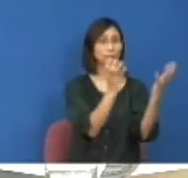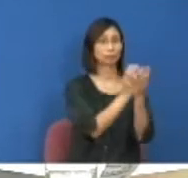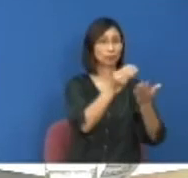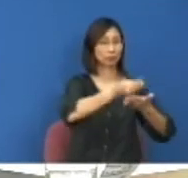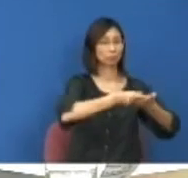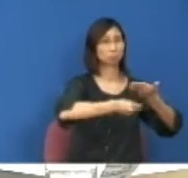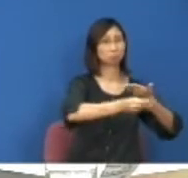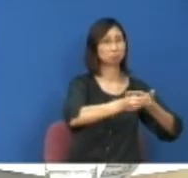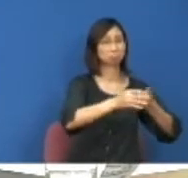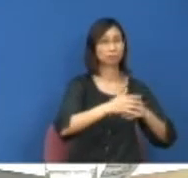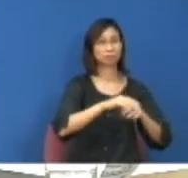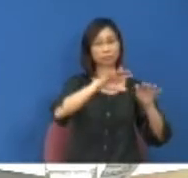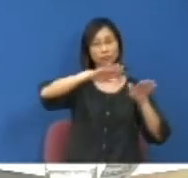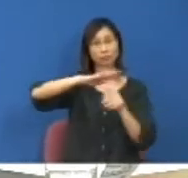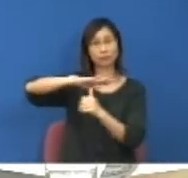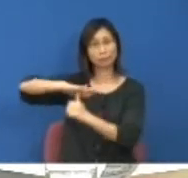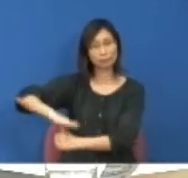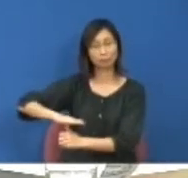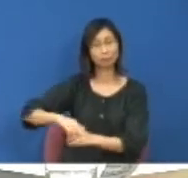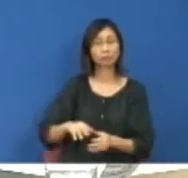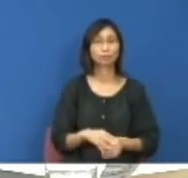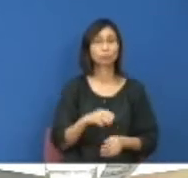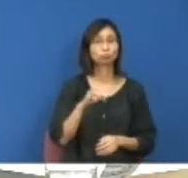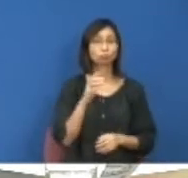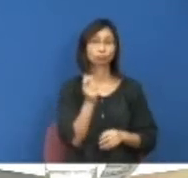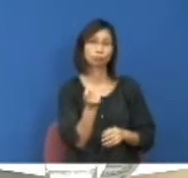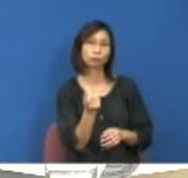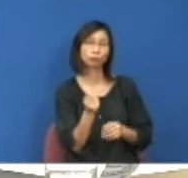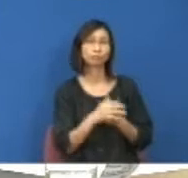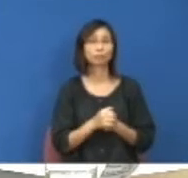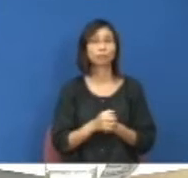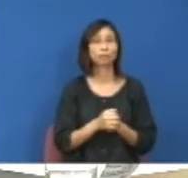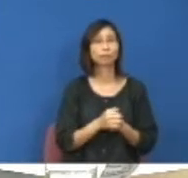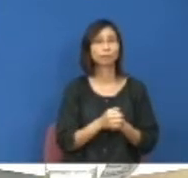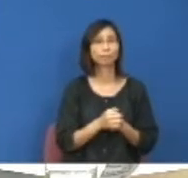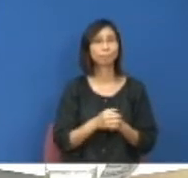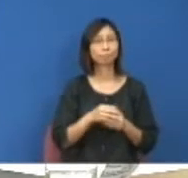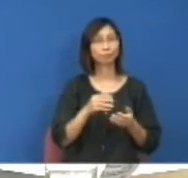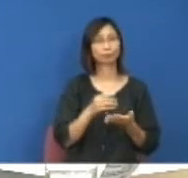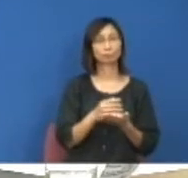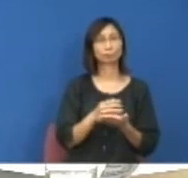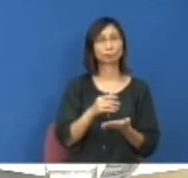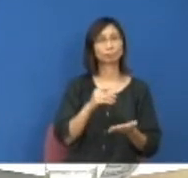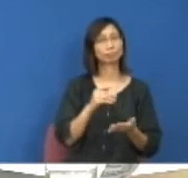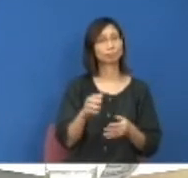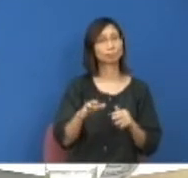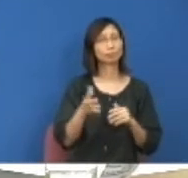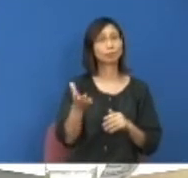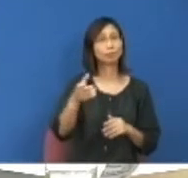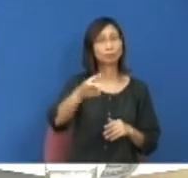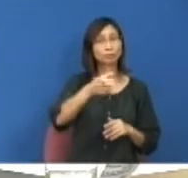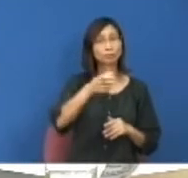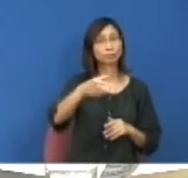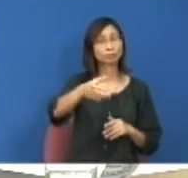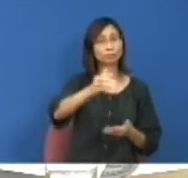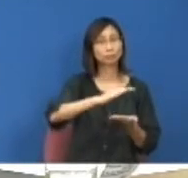級都不屬於嘅，即係一種即係一個中間賺取利潤嘅一個階層。咁所以佢你話佢冇獨立嘅